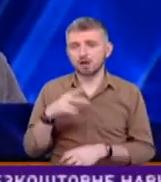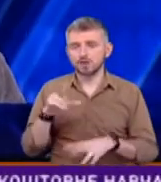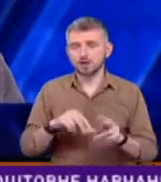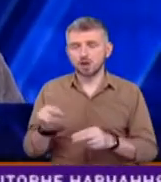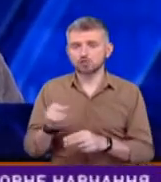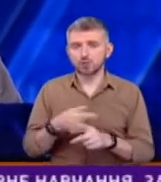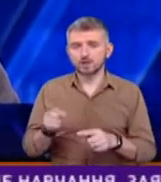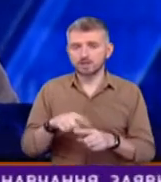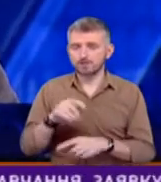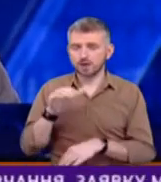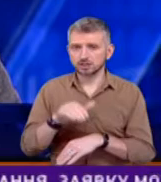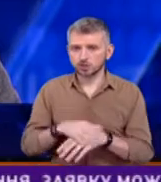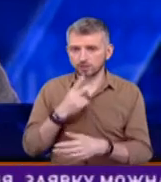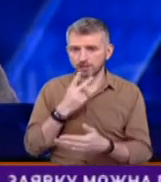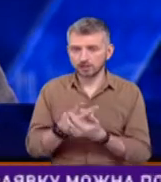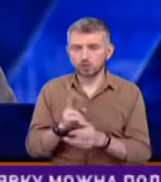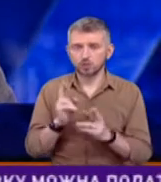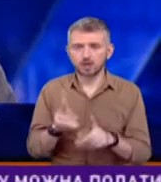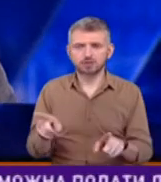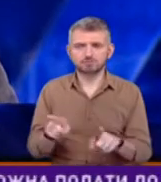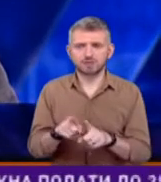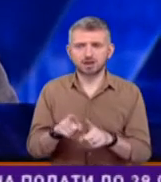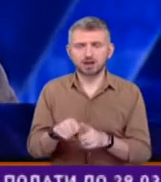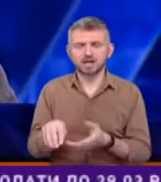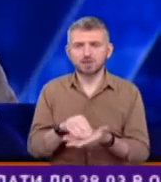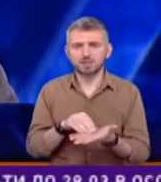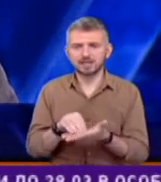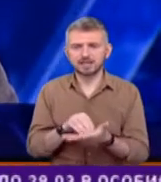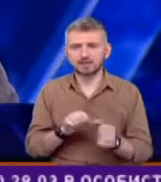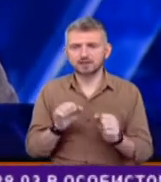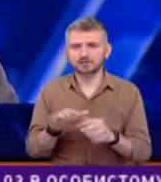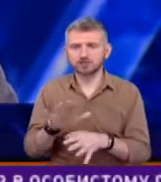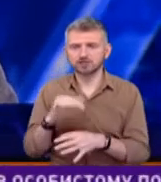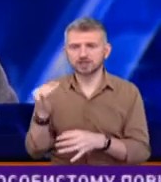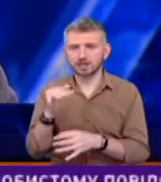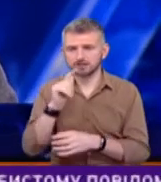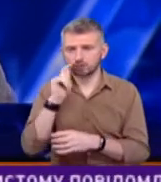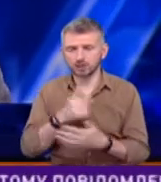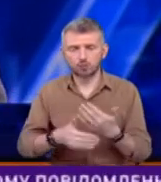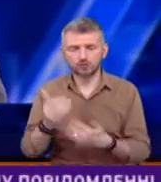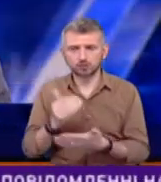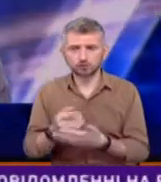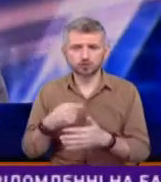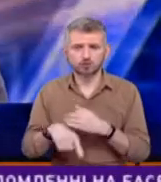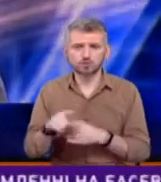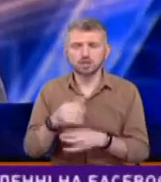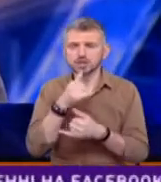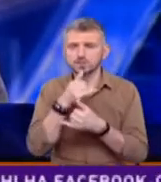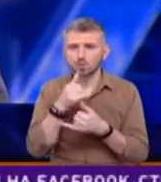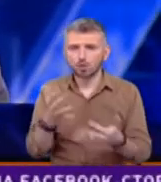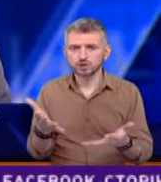що це фактично виглядало як така собі репетиція здачі інтересів України остаточно. Оскільки ну, не